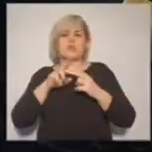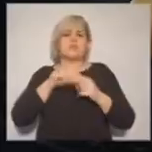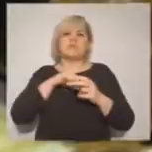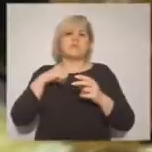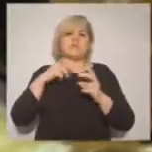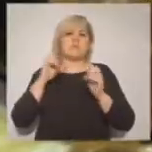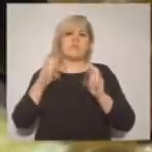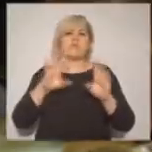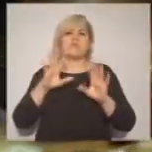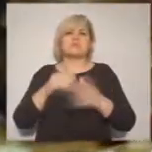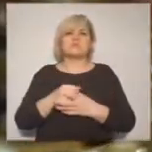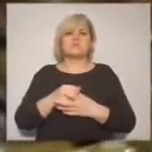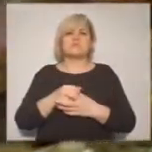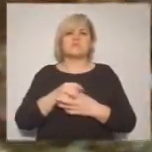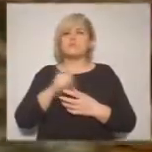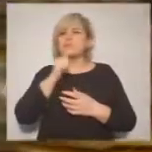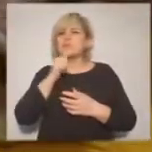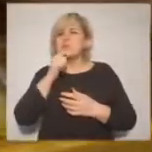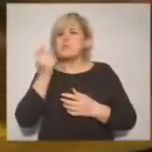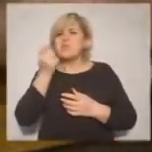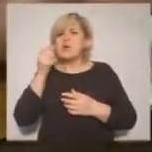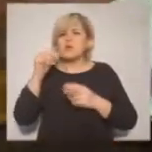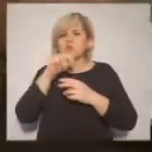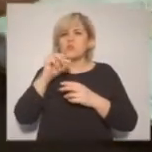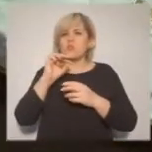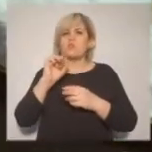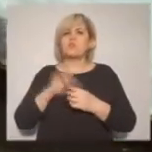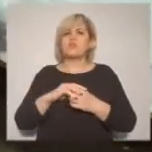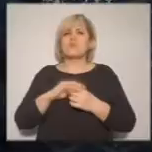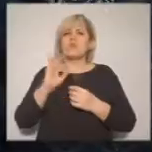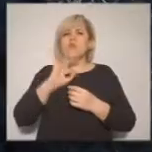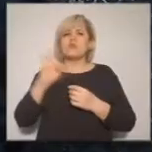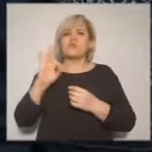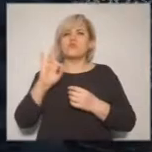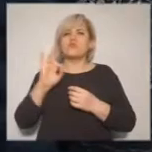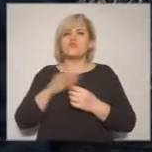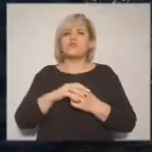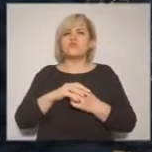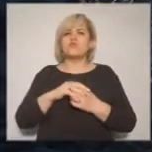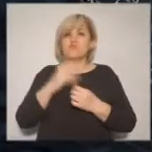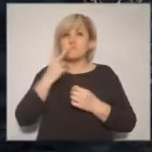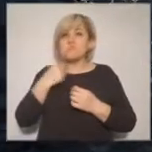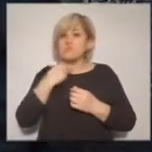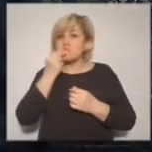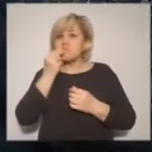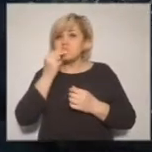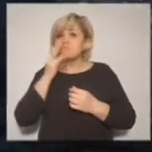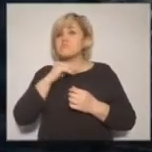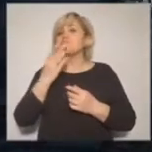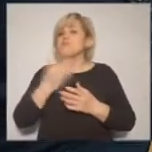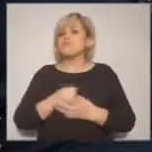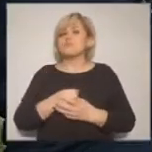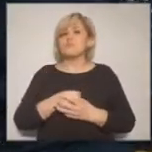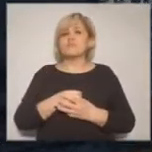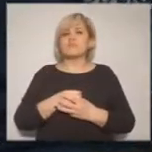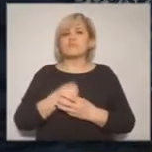опасная. Пробуйте. Носом. Отлично. Я ем, видите, не